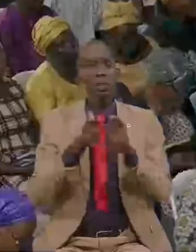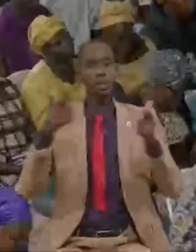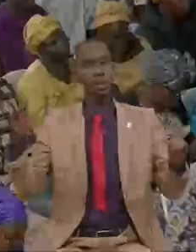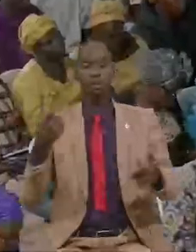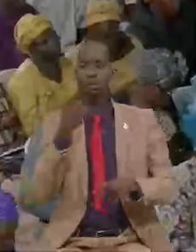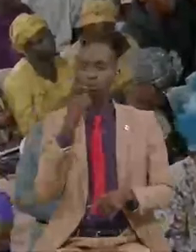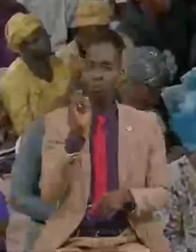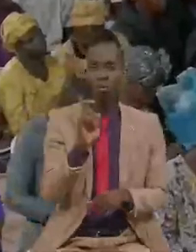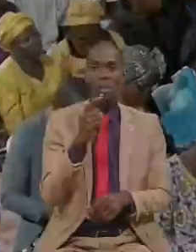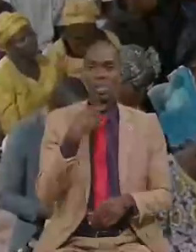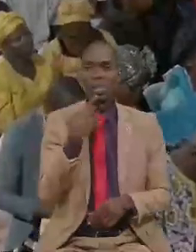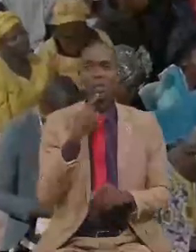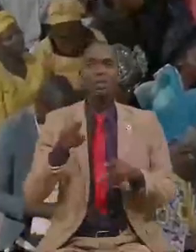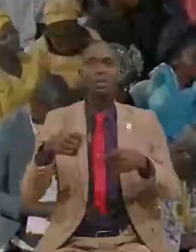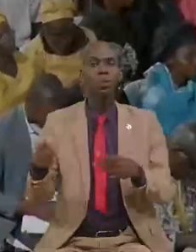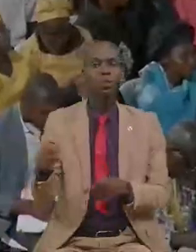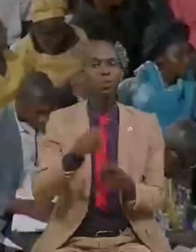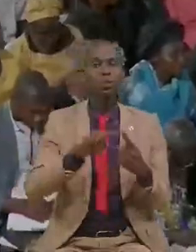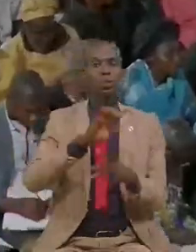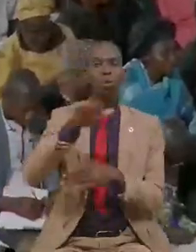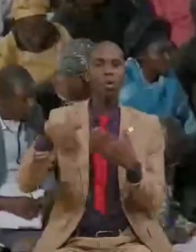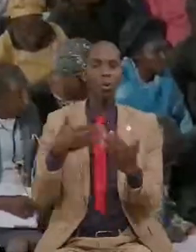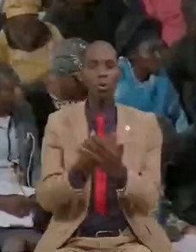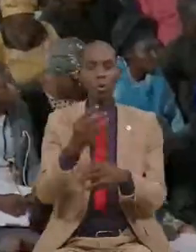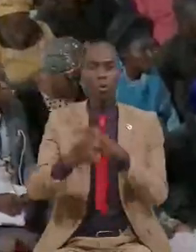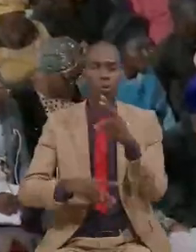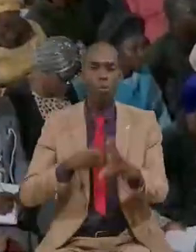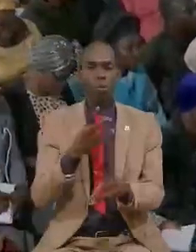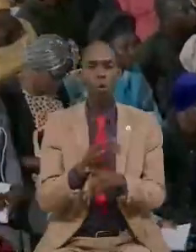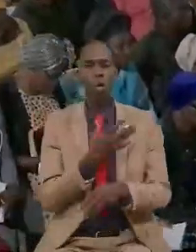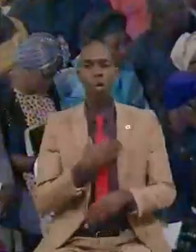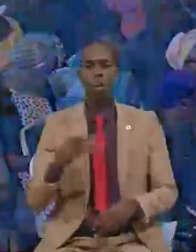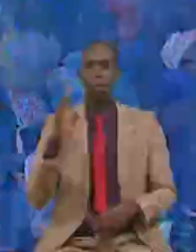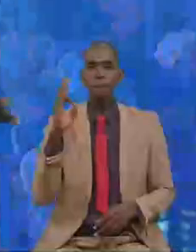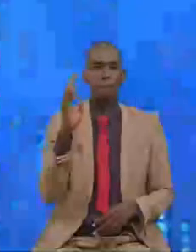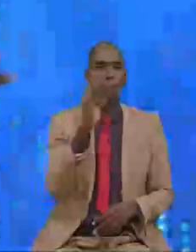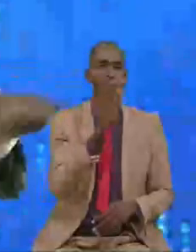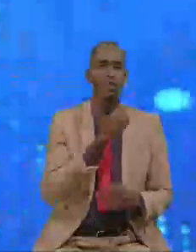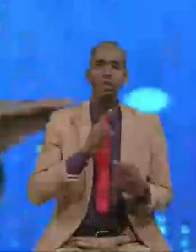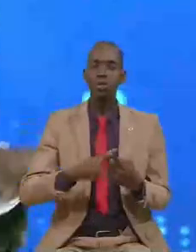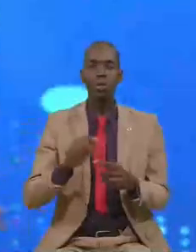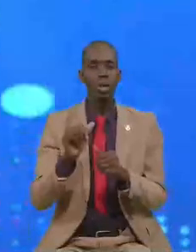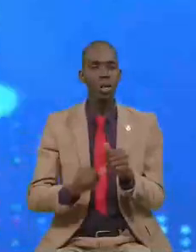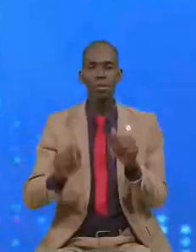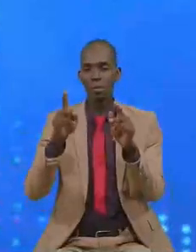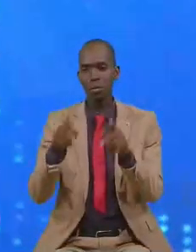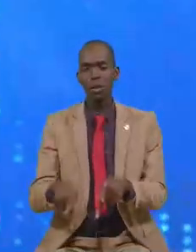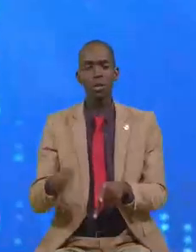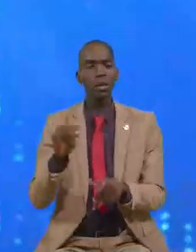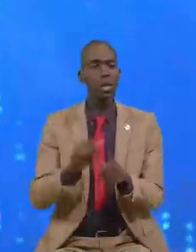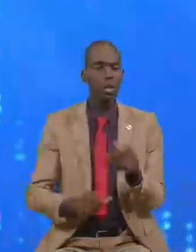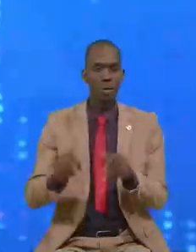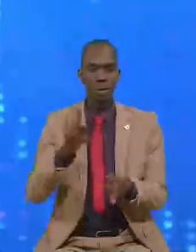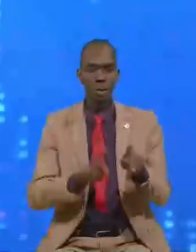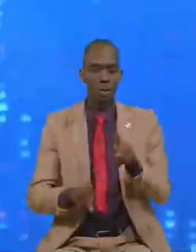allez partout le monde et prêchez la bonne nouvelle à toute la création. Cela veut dire donc que chaque créature dans